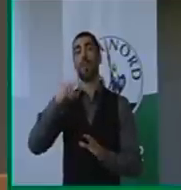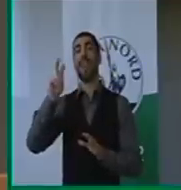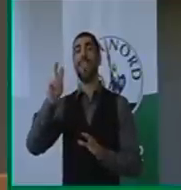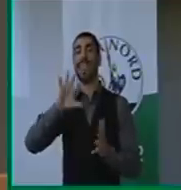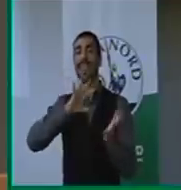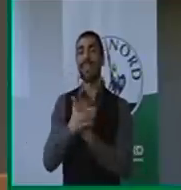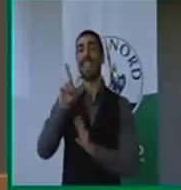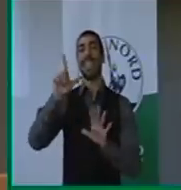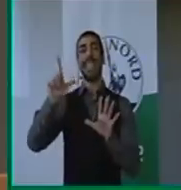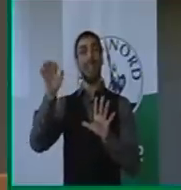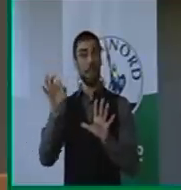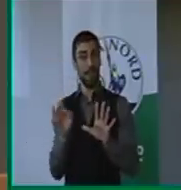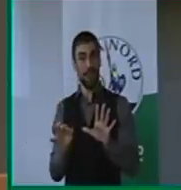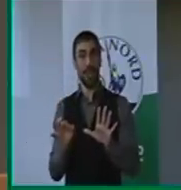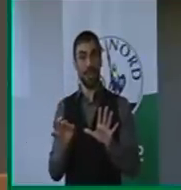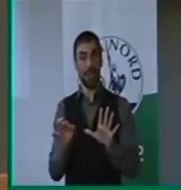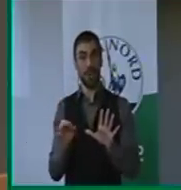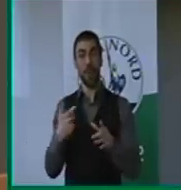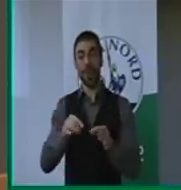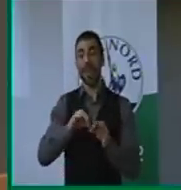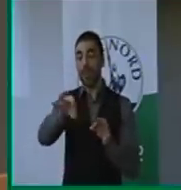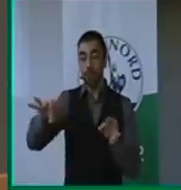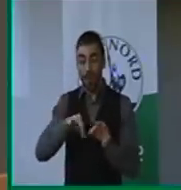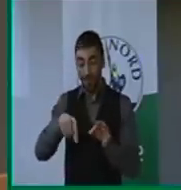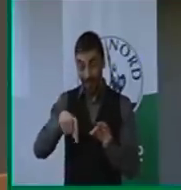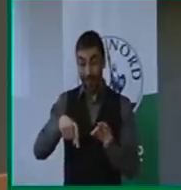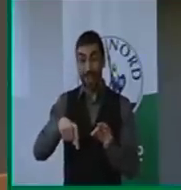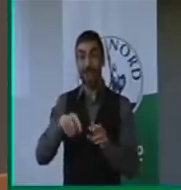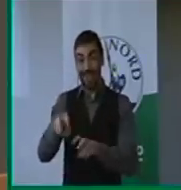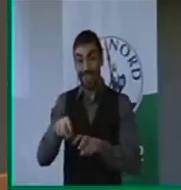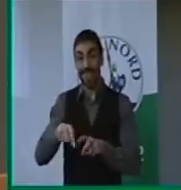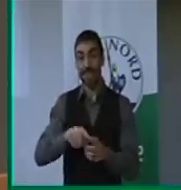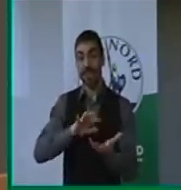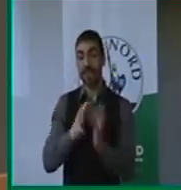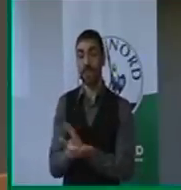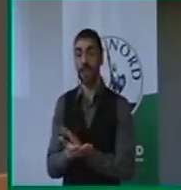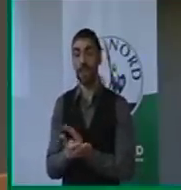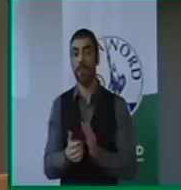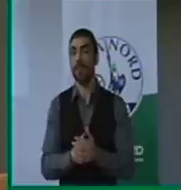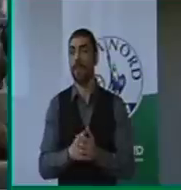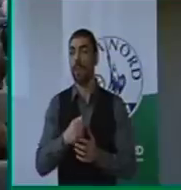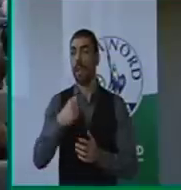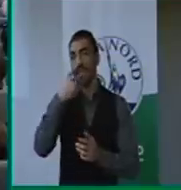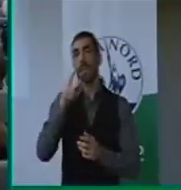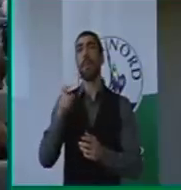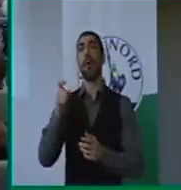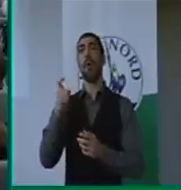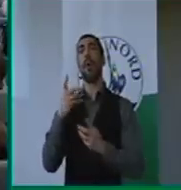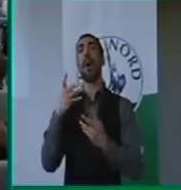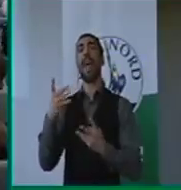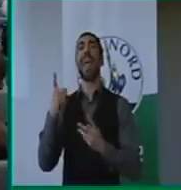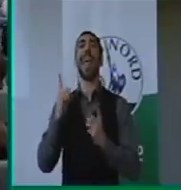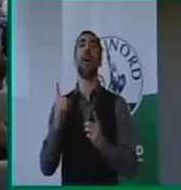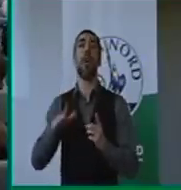il 7% della superficie aziendale da adibire a corridoi ecologici questo